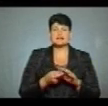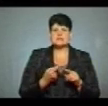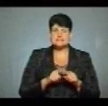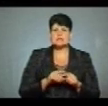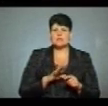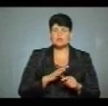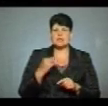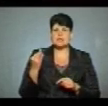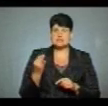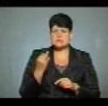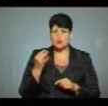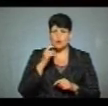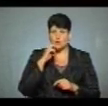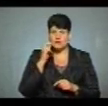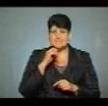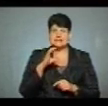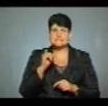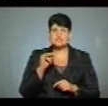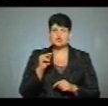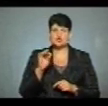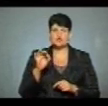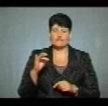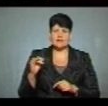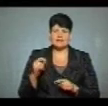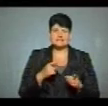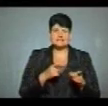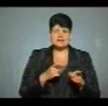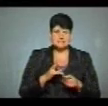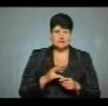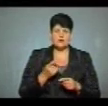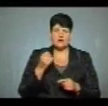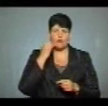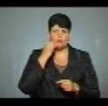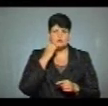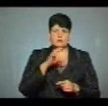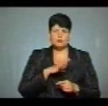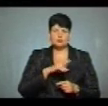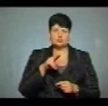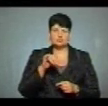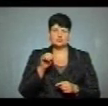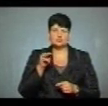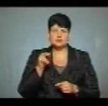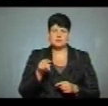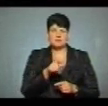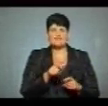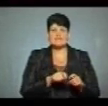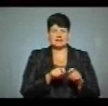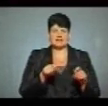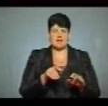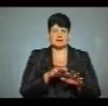українських січових стрільців. Тоді, як в Москві був путч, то ми відкривали той зал.